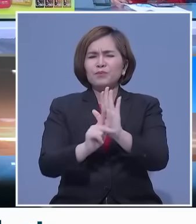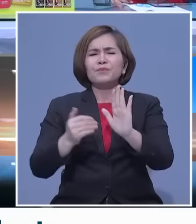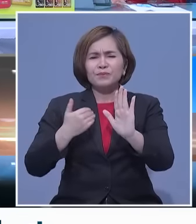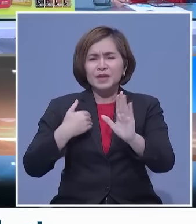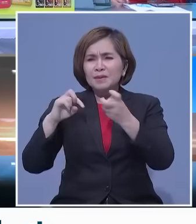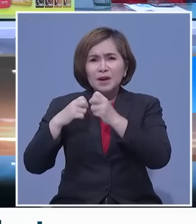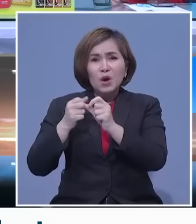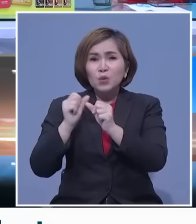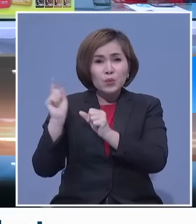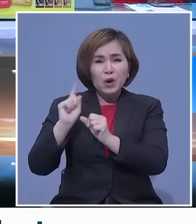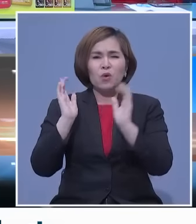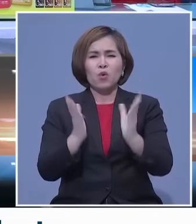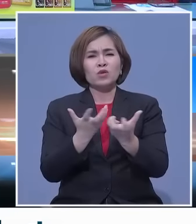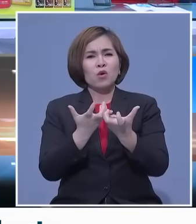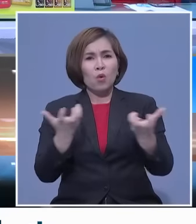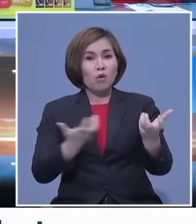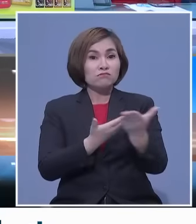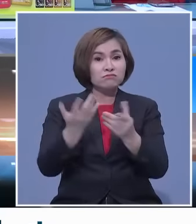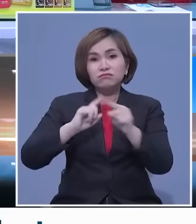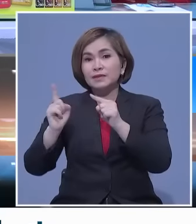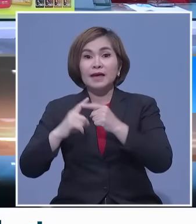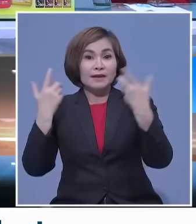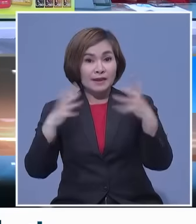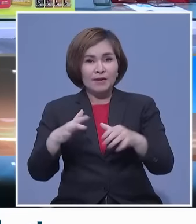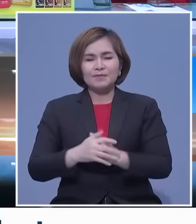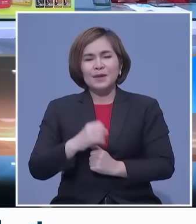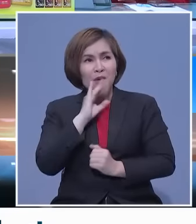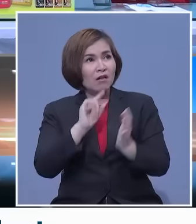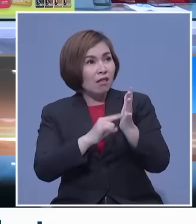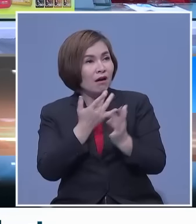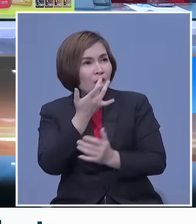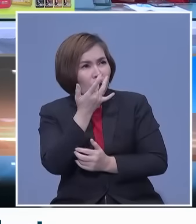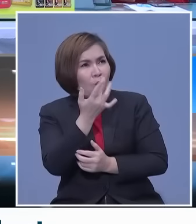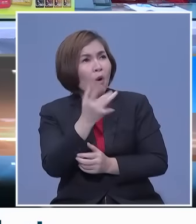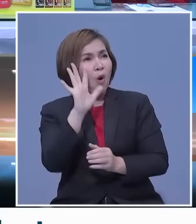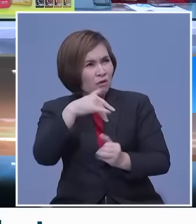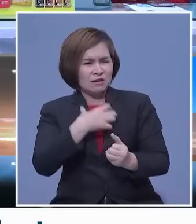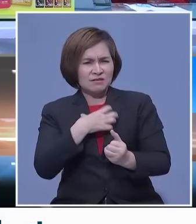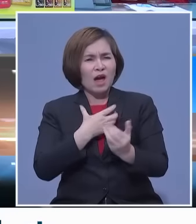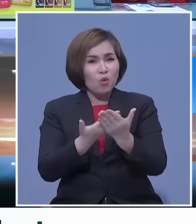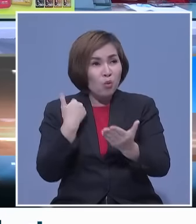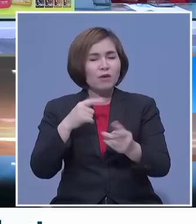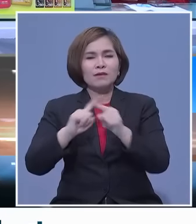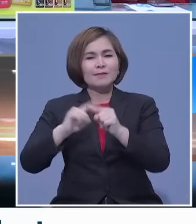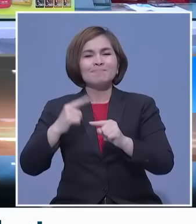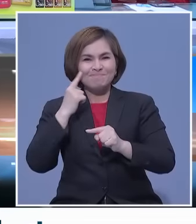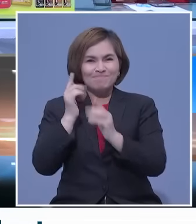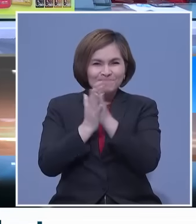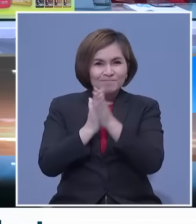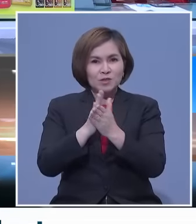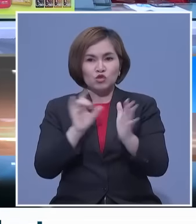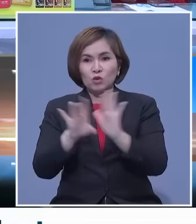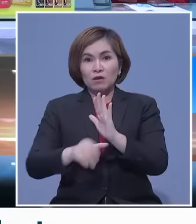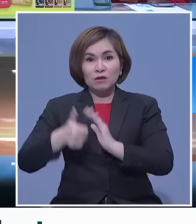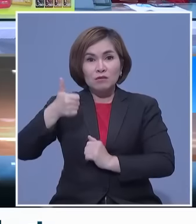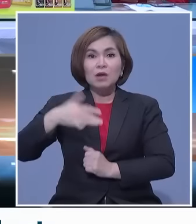ประเด็นปัญหาคือคนที่เขาได้รับการเคลมได้รับการขายฝันว่าเขาจะขายสินค้าได้จะรวยจากธุรกิจนี้เนี่ยเได้จริง